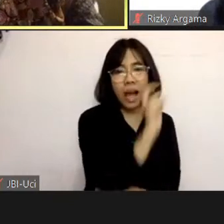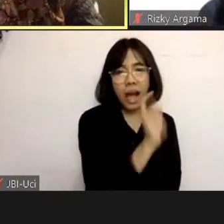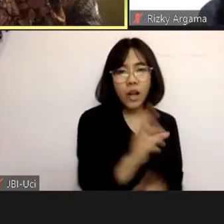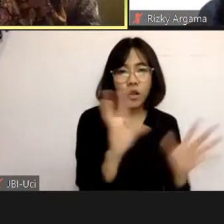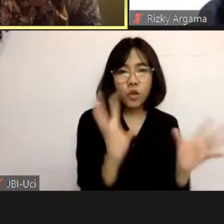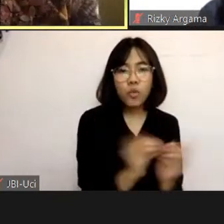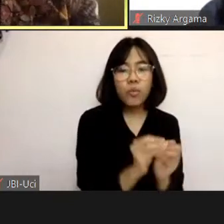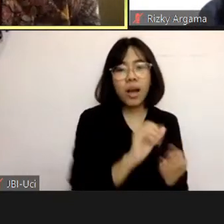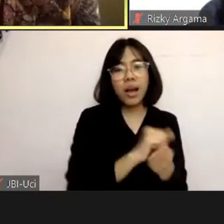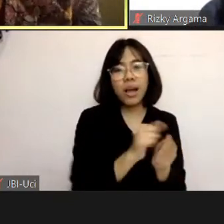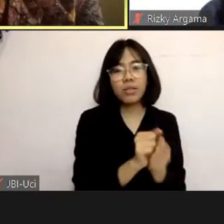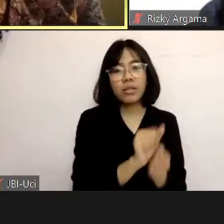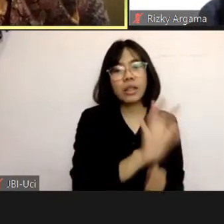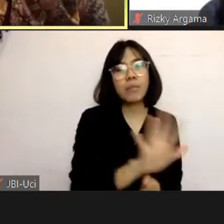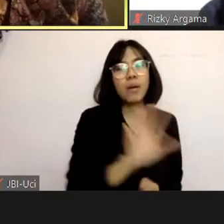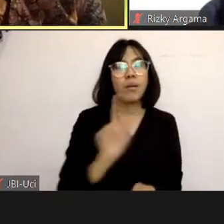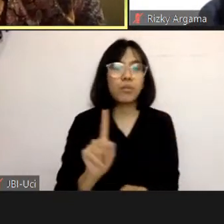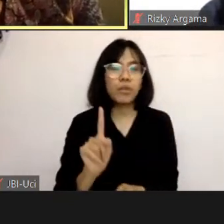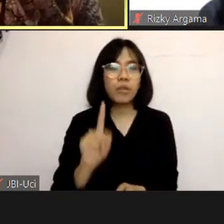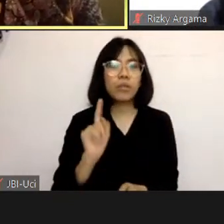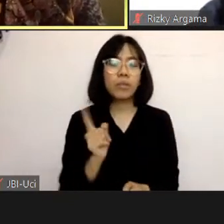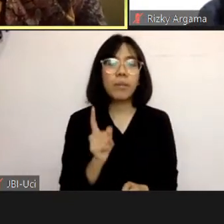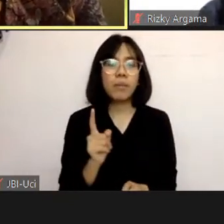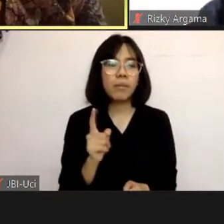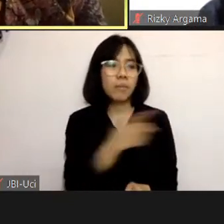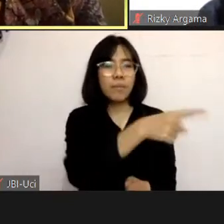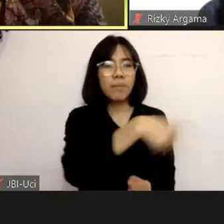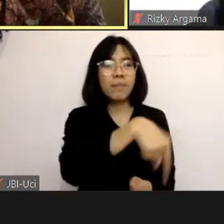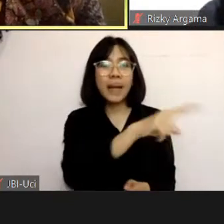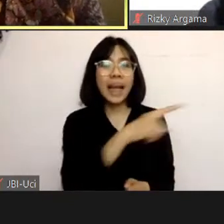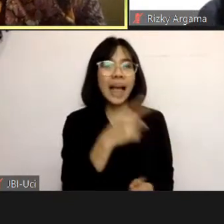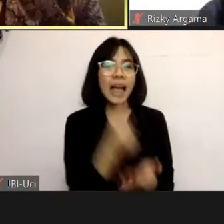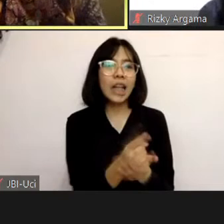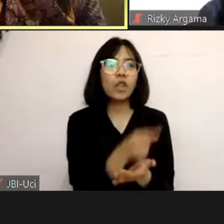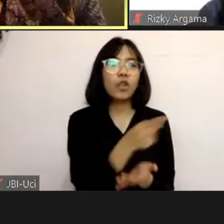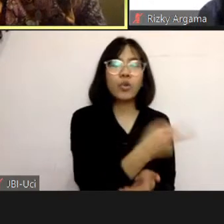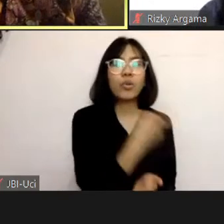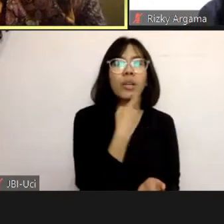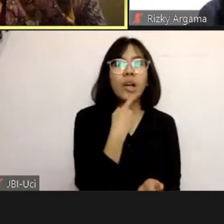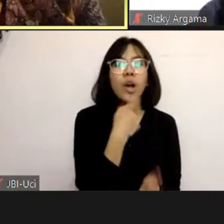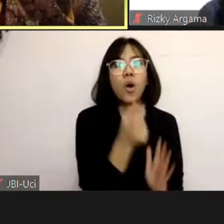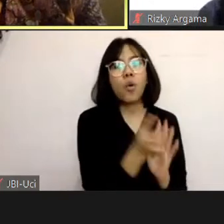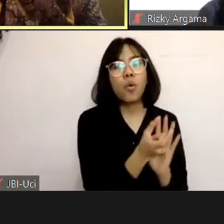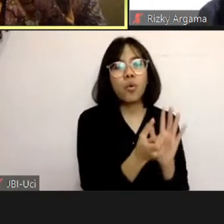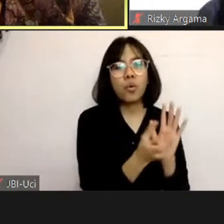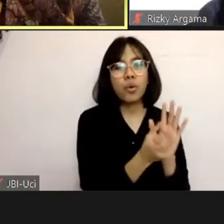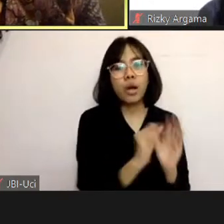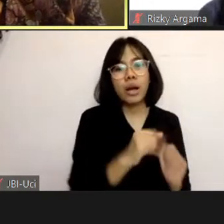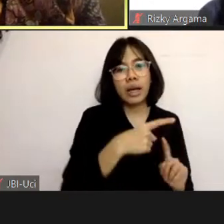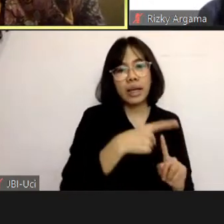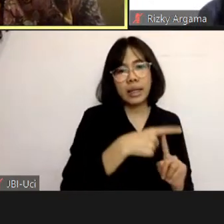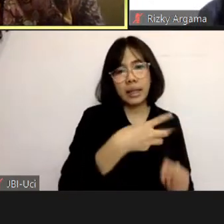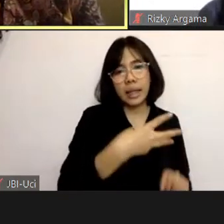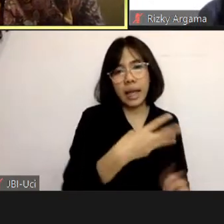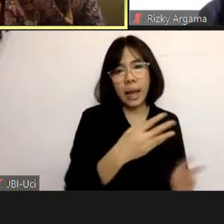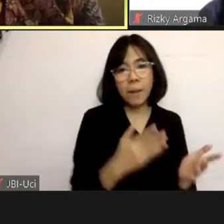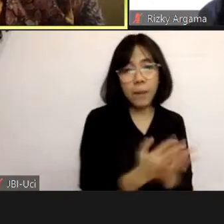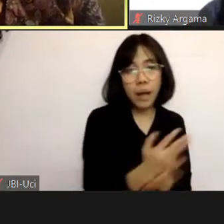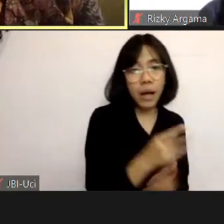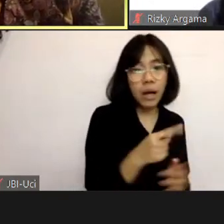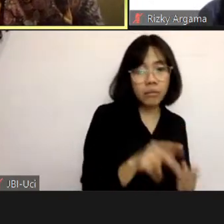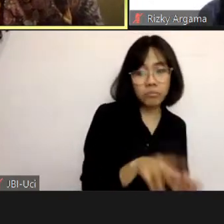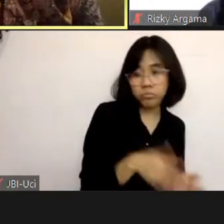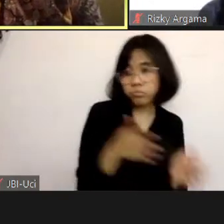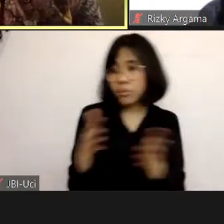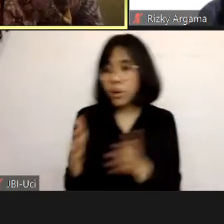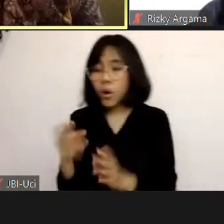mengingat bahwa mereka dipidanakan dengan Undang-Undang ITE. Dan Undang-Undang Pers tidak mampu untuk melindungi mereka, para pekerja, jurnalis,